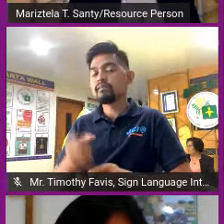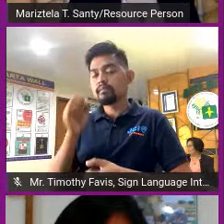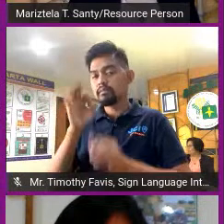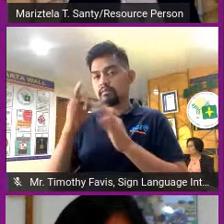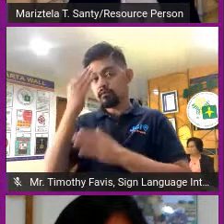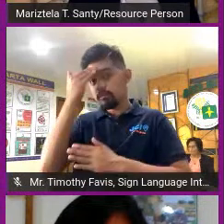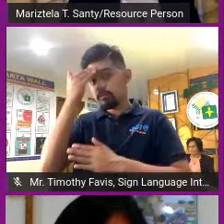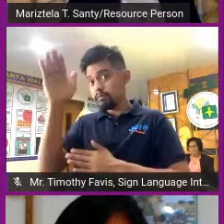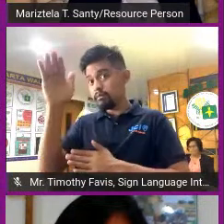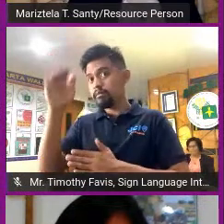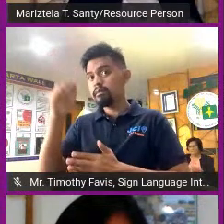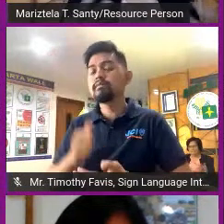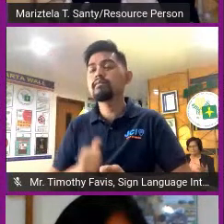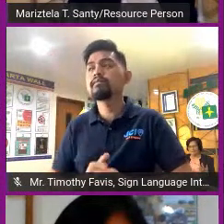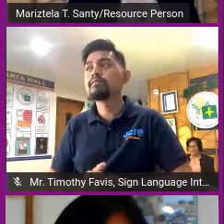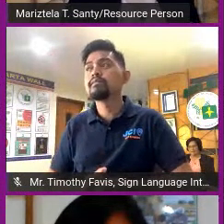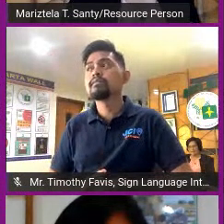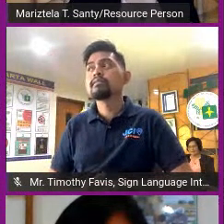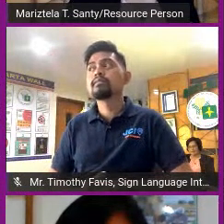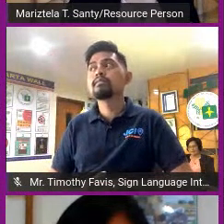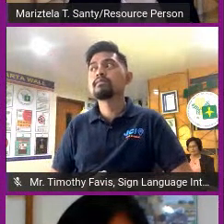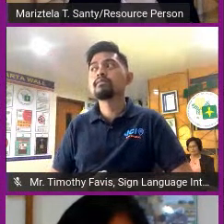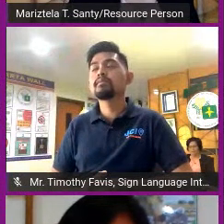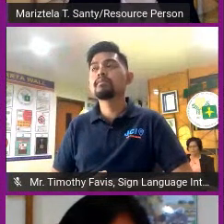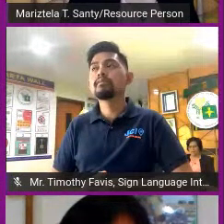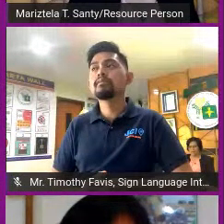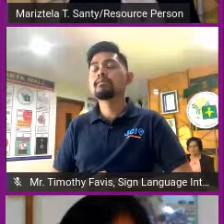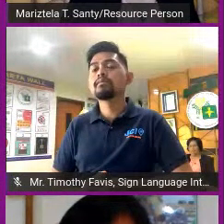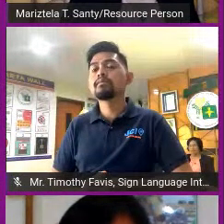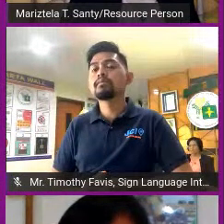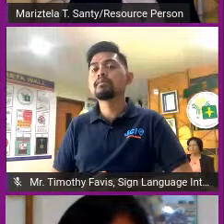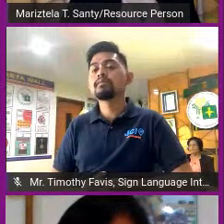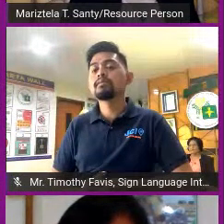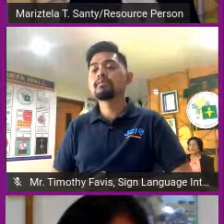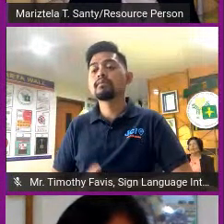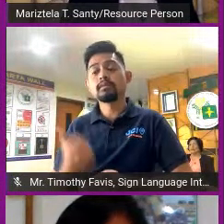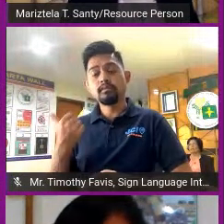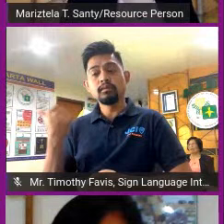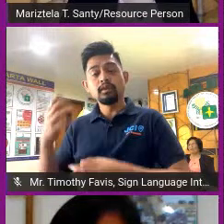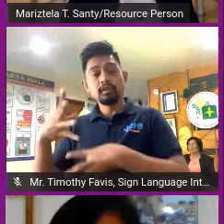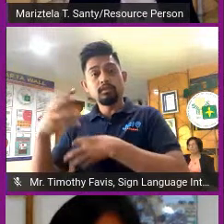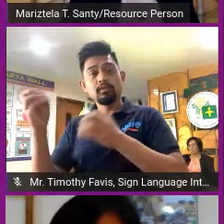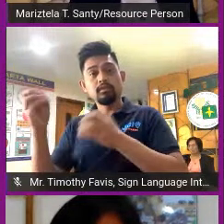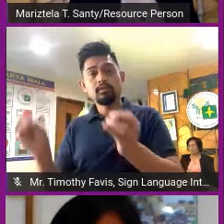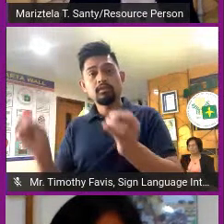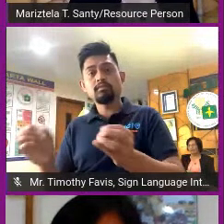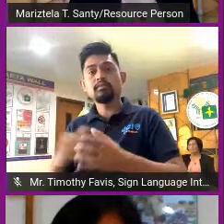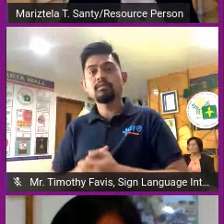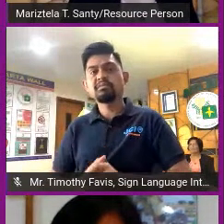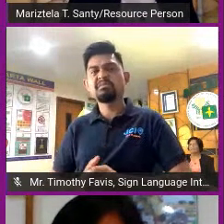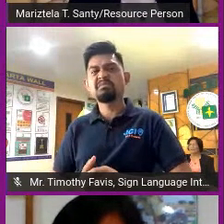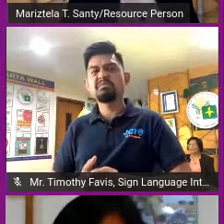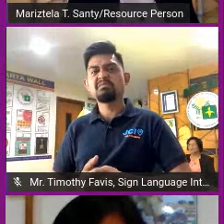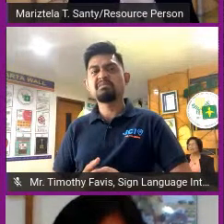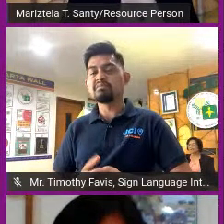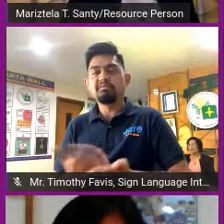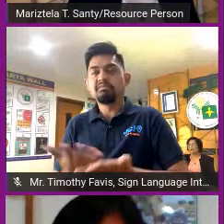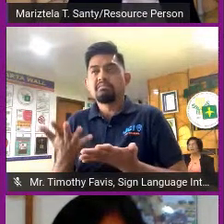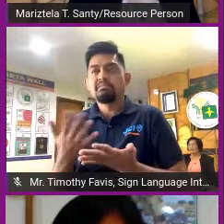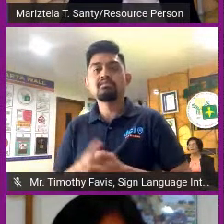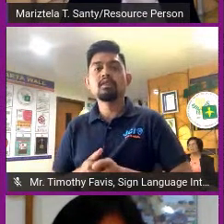alam, sa ibang nga eh, ano na eh. Pero tayo ang ibang opisina, ang ibang ano. Parang wala pa